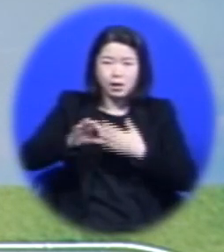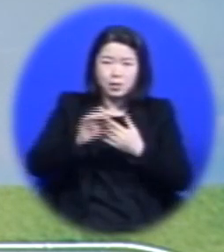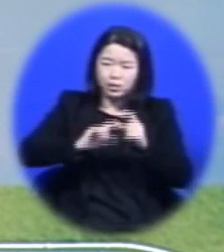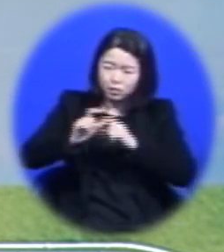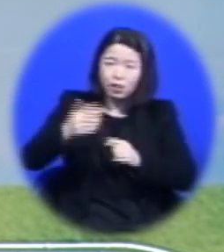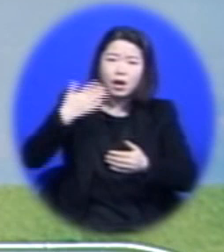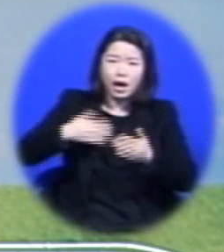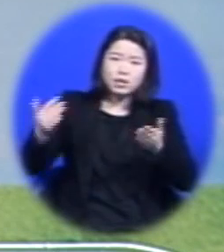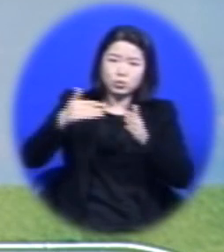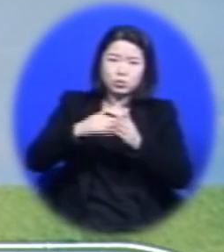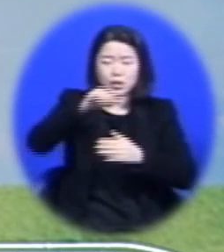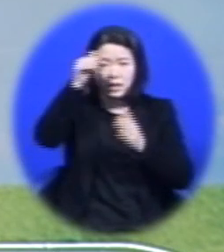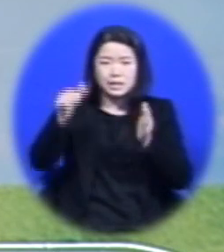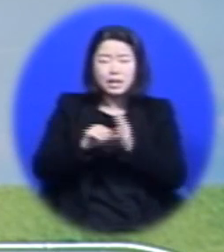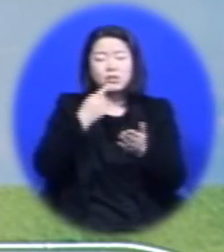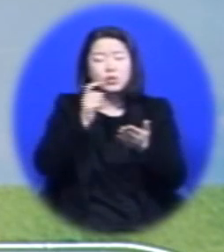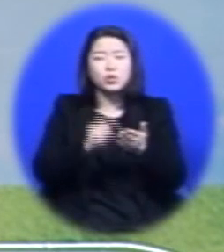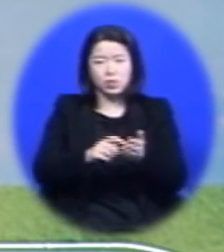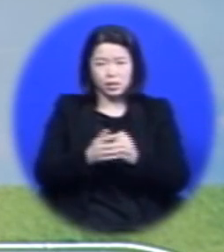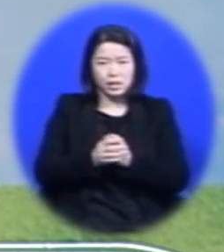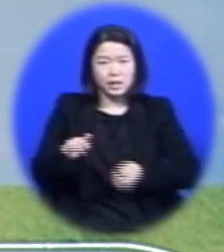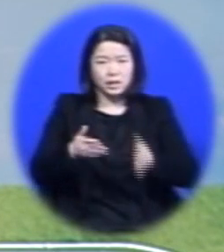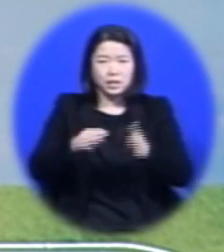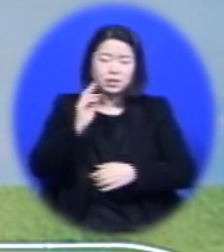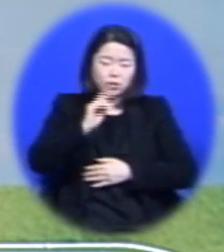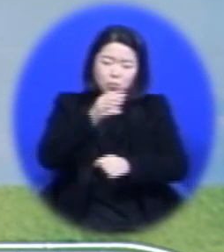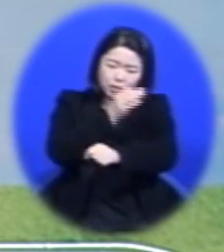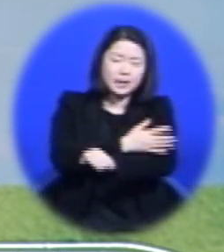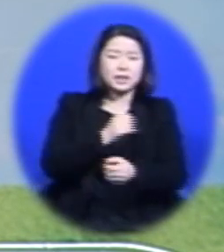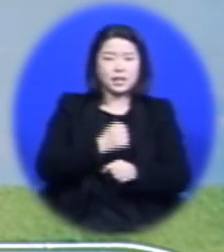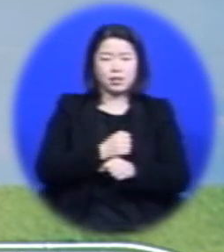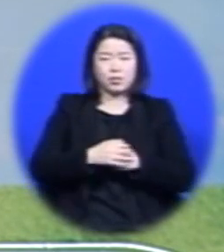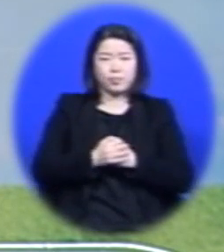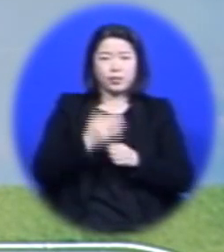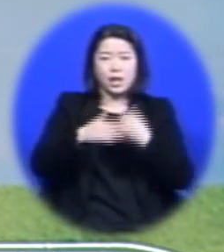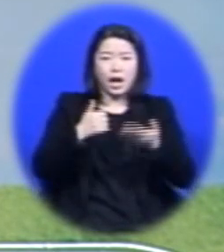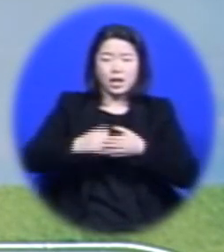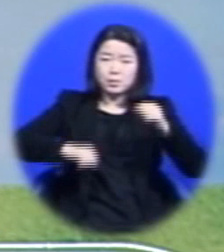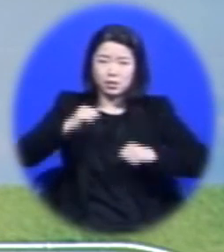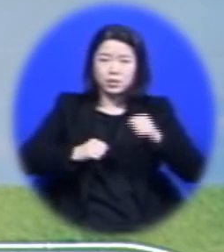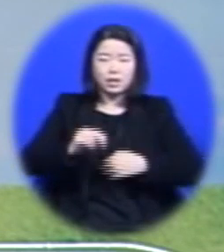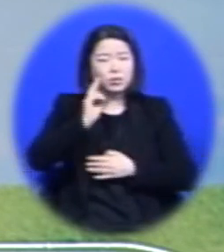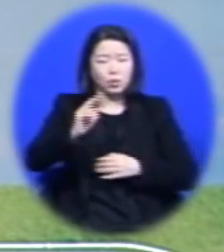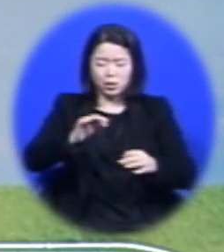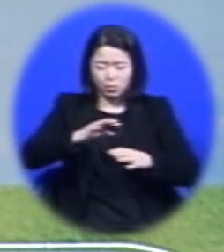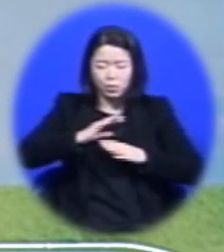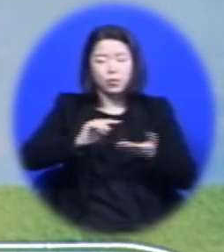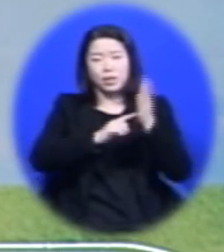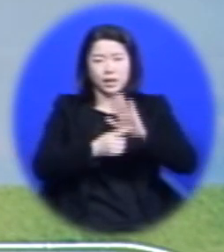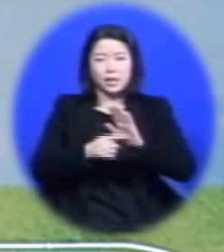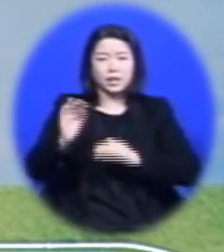인생은 너무 쉬워요 길은 너무 간단해요 하나님의 역사는 너무나 놀랍게